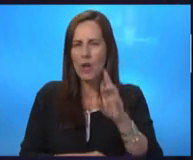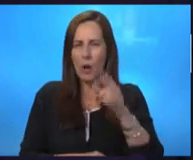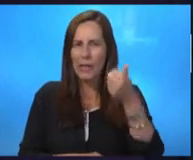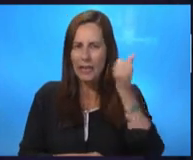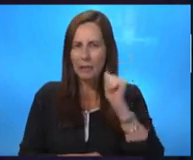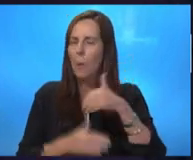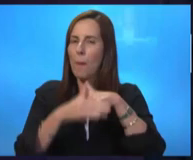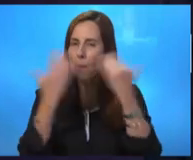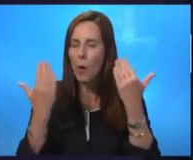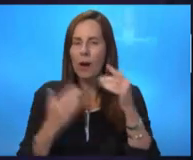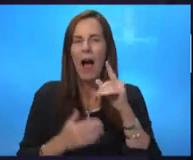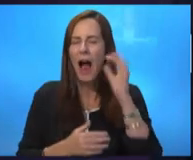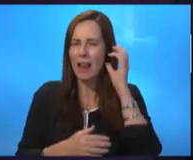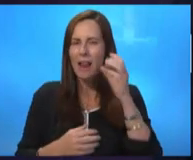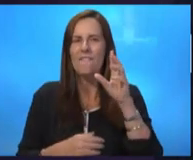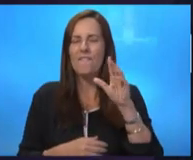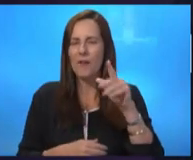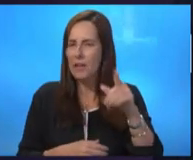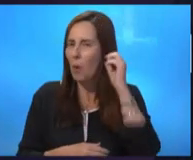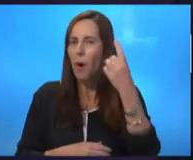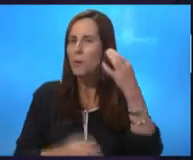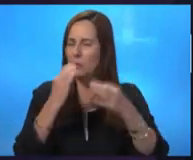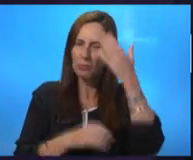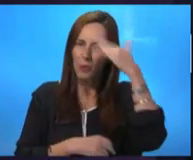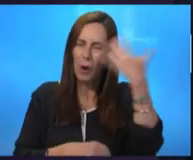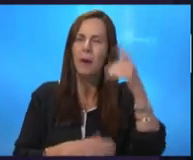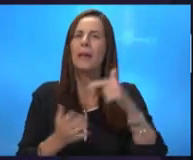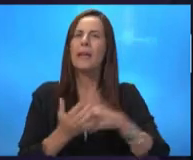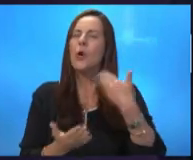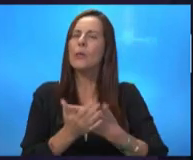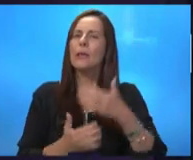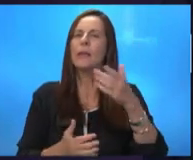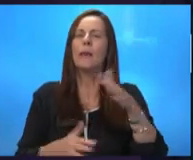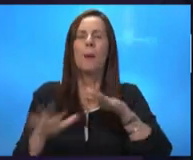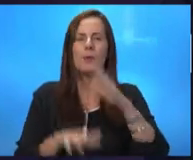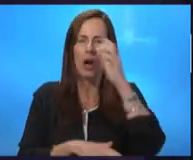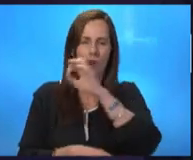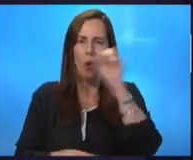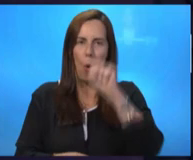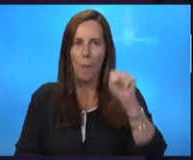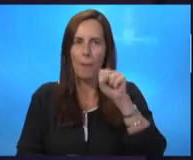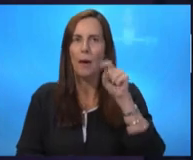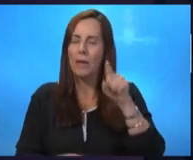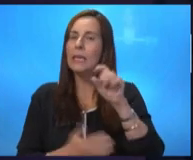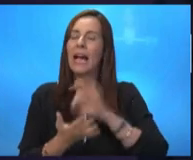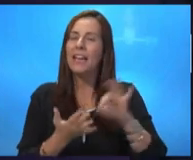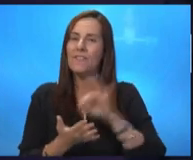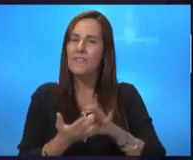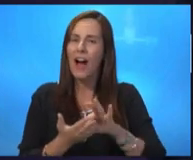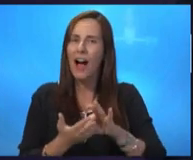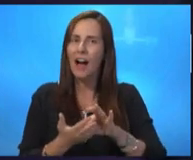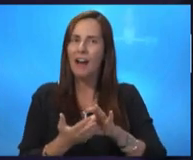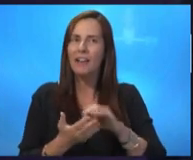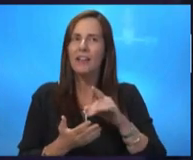בבוקר על ולרי ג'ארט. היא משפטנית שהייתה מוכרת עד היום בעיקר כיועצת בכירה בממשל אובמה. היא כתבה על ג'ארט,